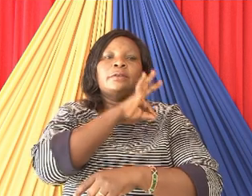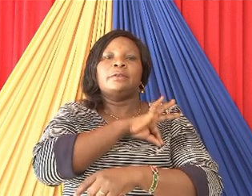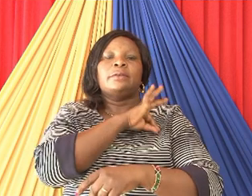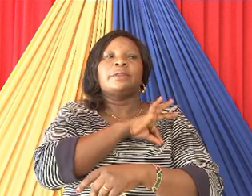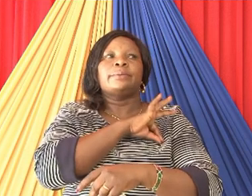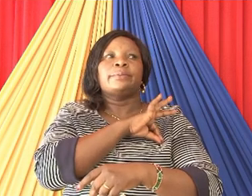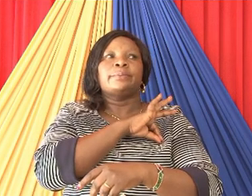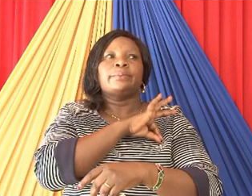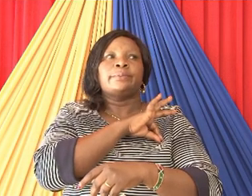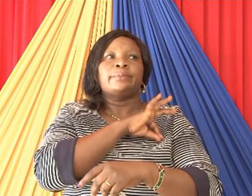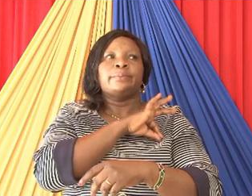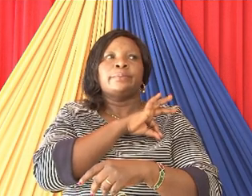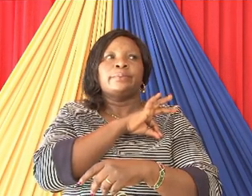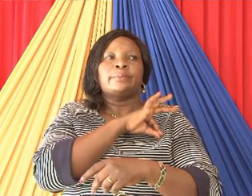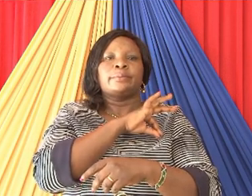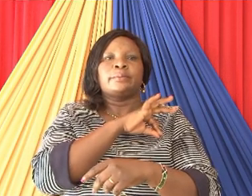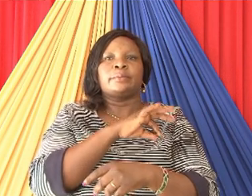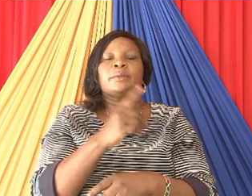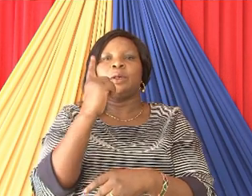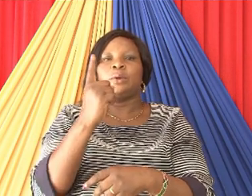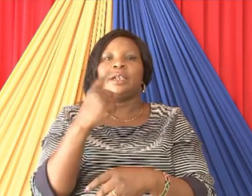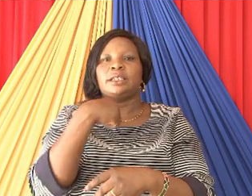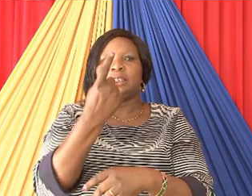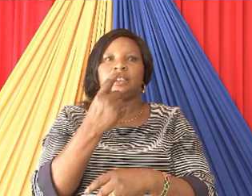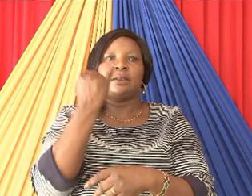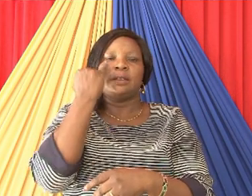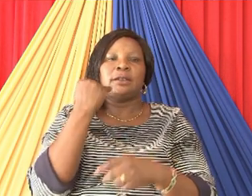kwamba ametengeneza shamba lake,